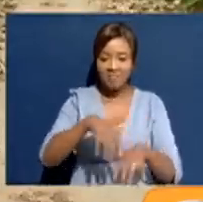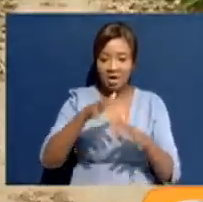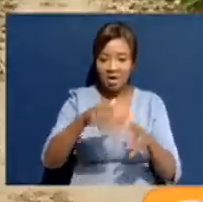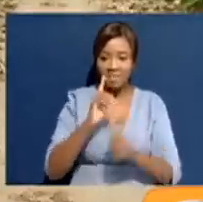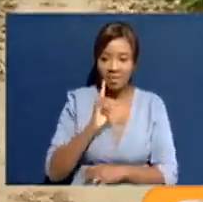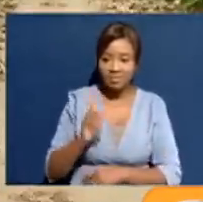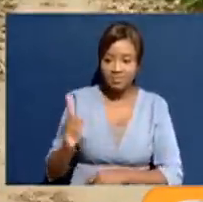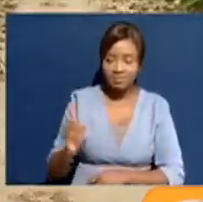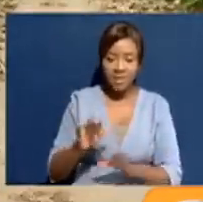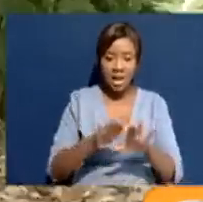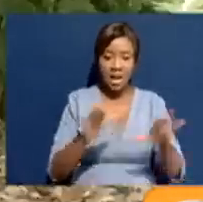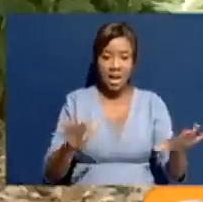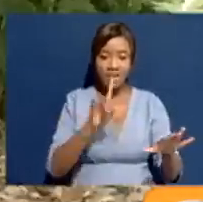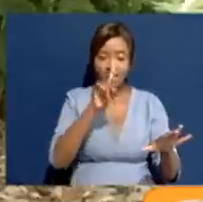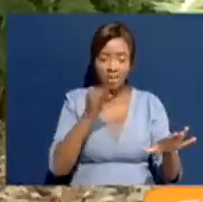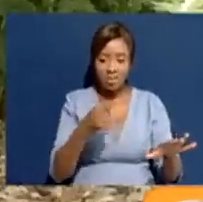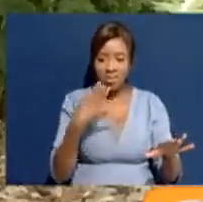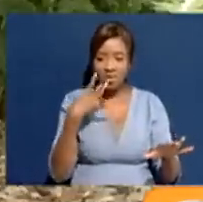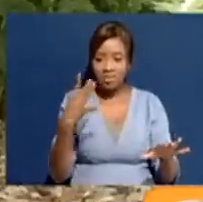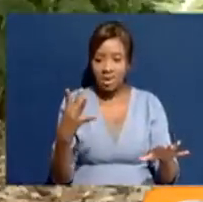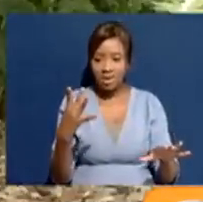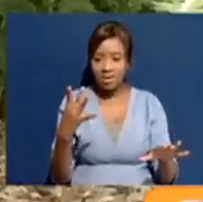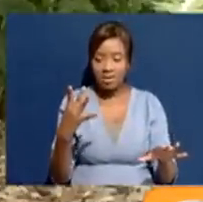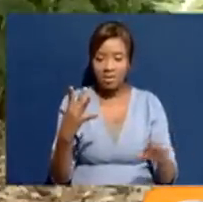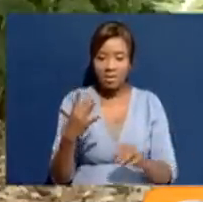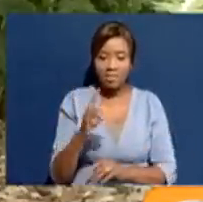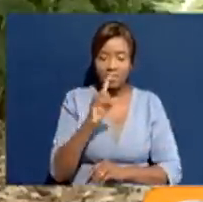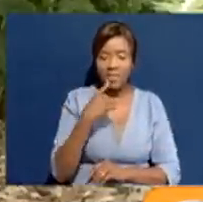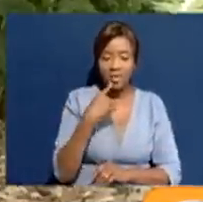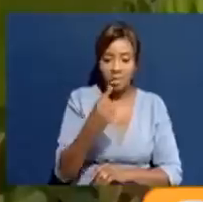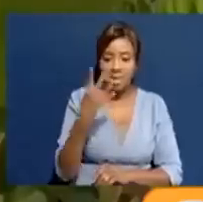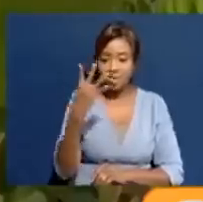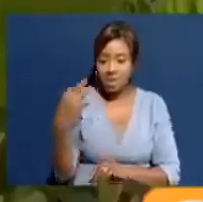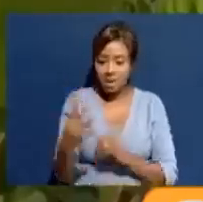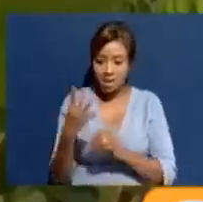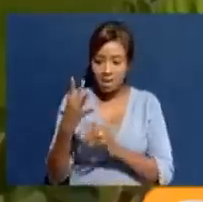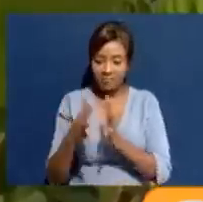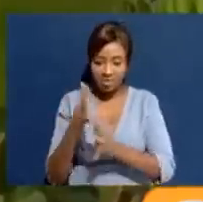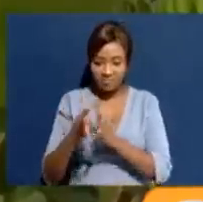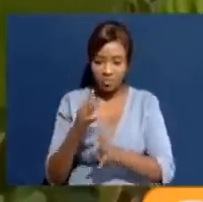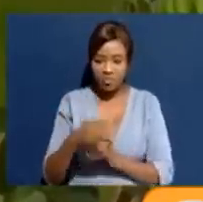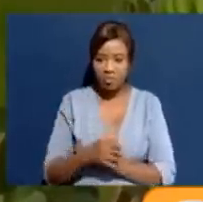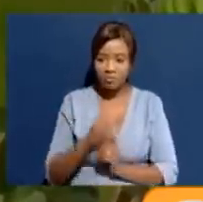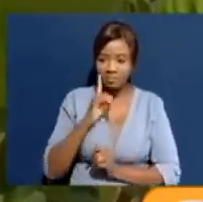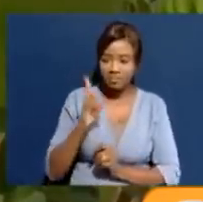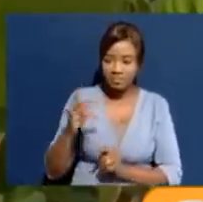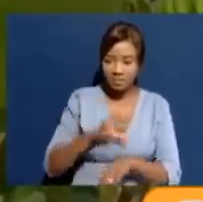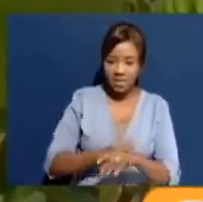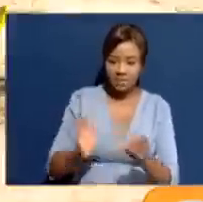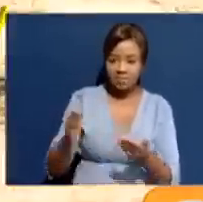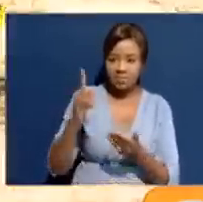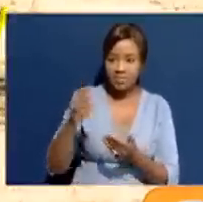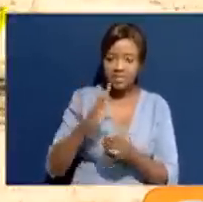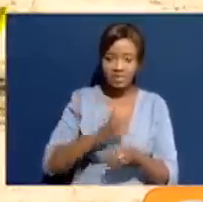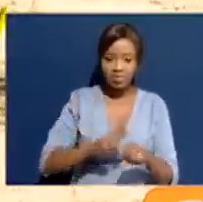ekari 144 limekuwa likitoa mazao ya tani 3400 kila mwaka. Mfumo wa kilimo hapa ni